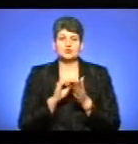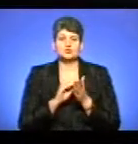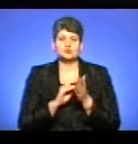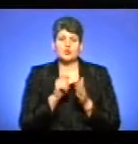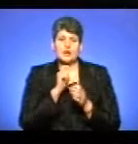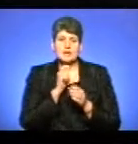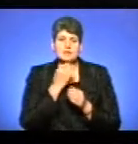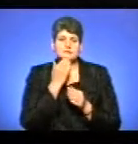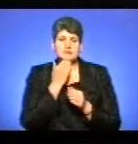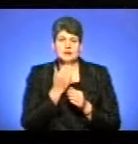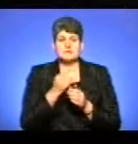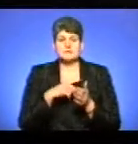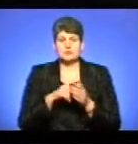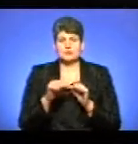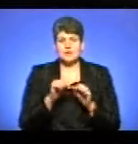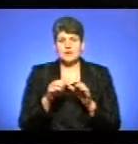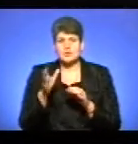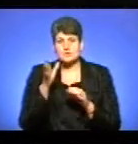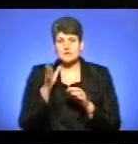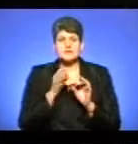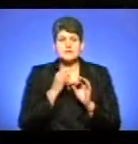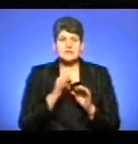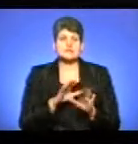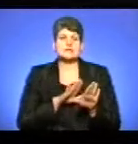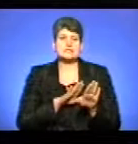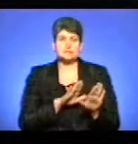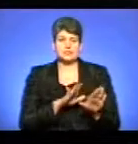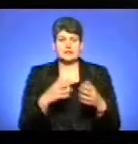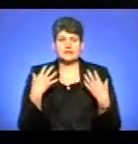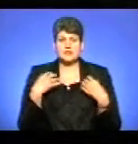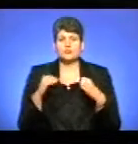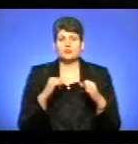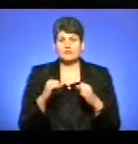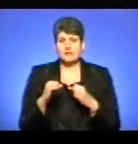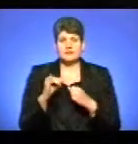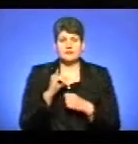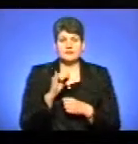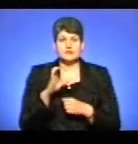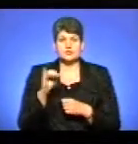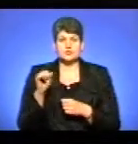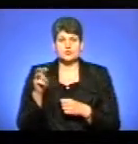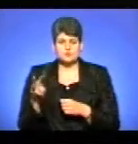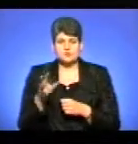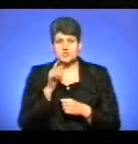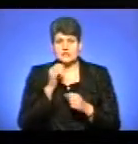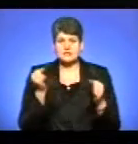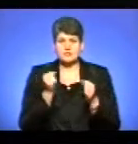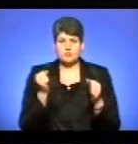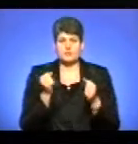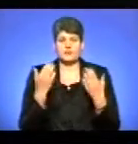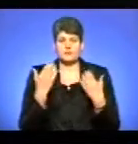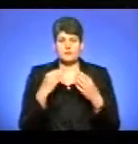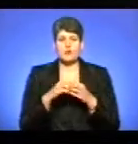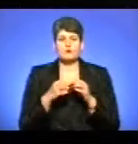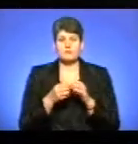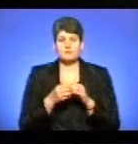за коментарем до міського управління освіти. Як повідомила заступник начальника управління Ірина Сум, під час зимових канікул проблеми з